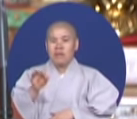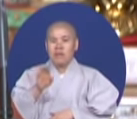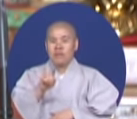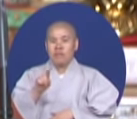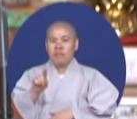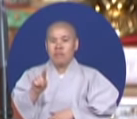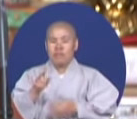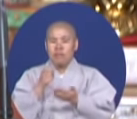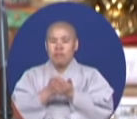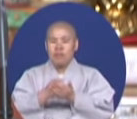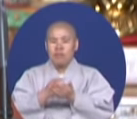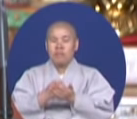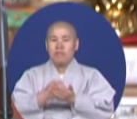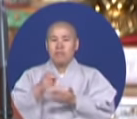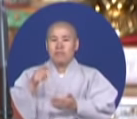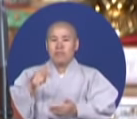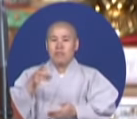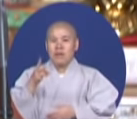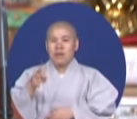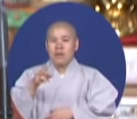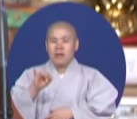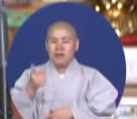정법계진언,